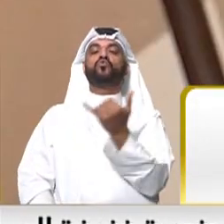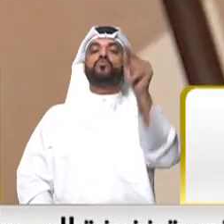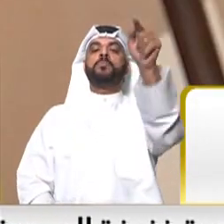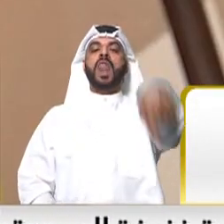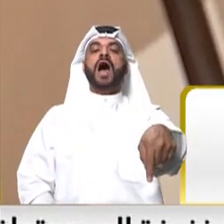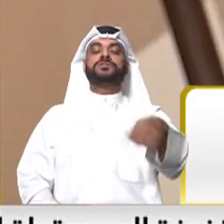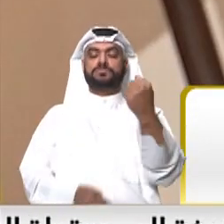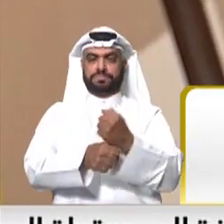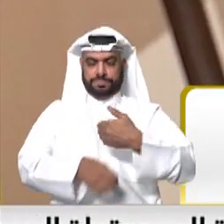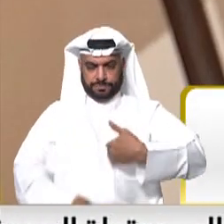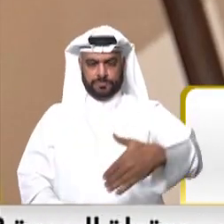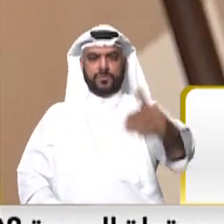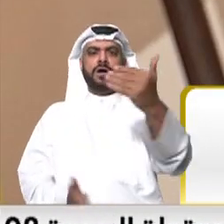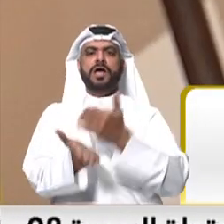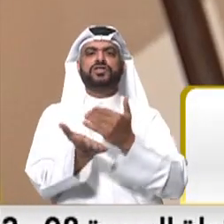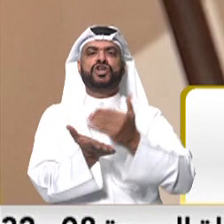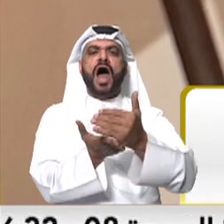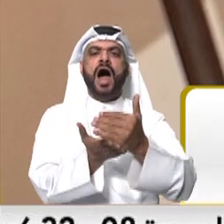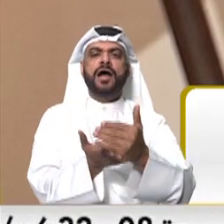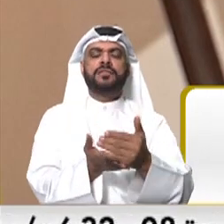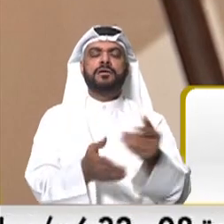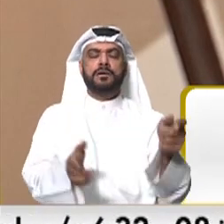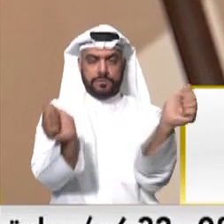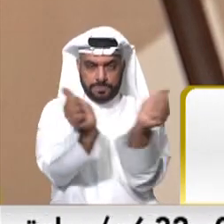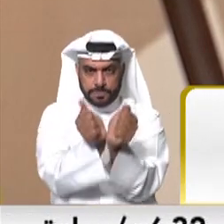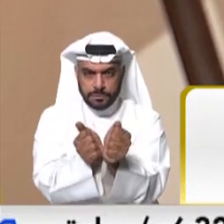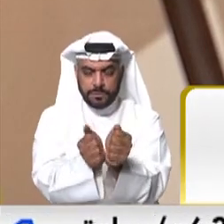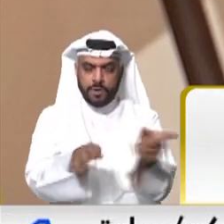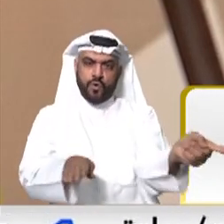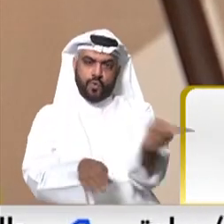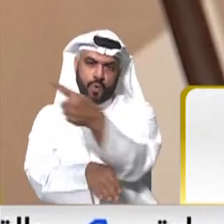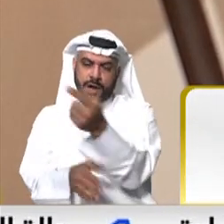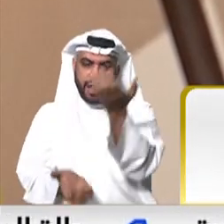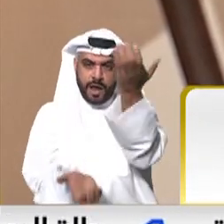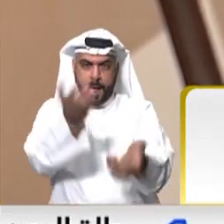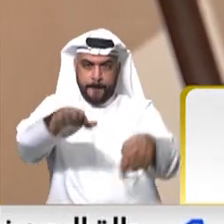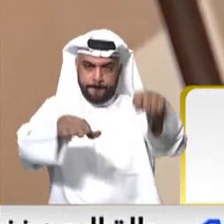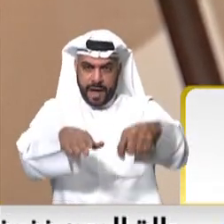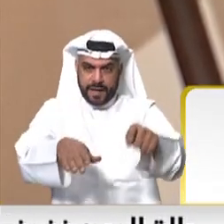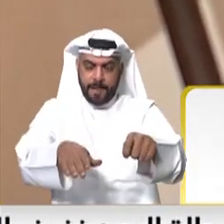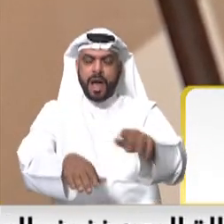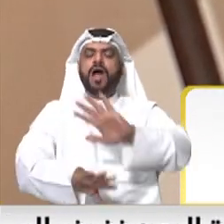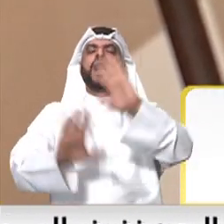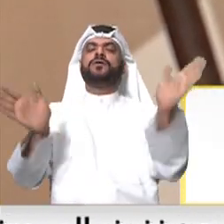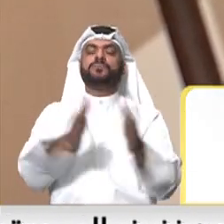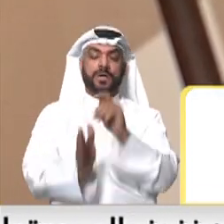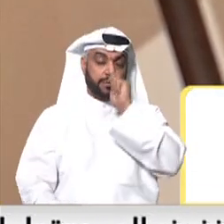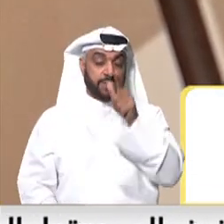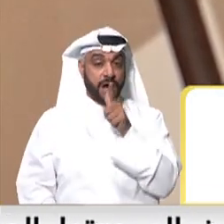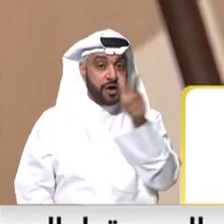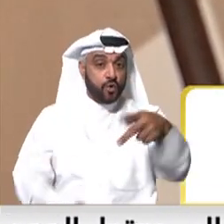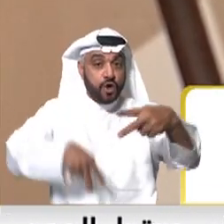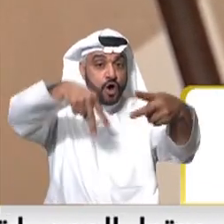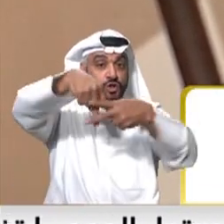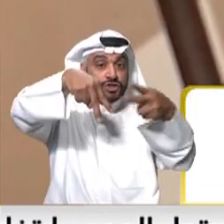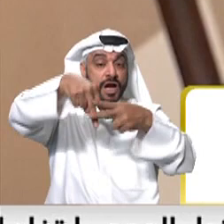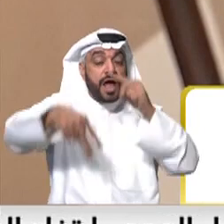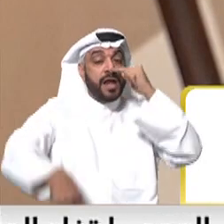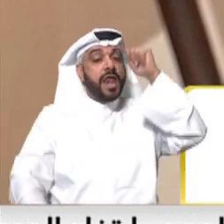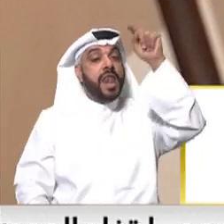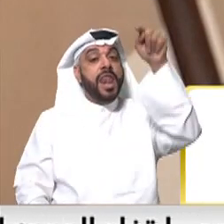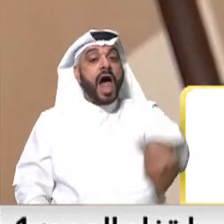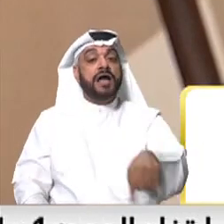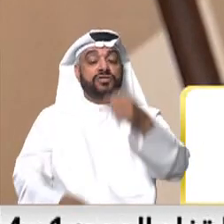اتخاذ الإجراءات المناسبة. وأود أن أقول مرة أخرى ما قلته من قبل، إسرائيل ملزمة بالعمل